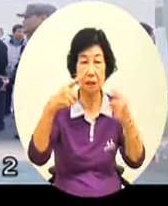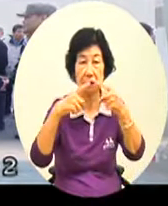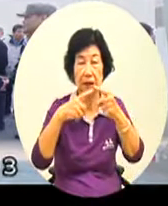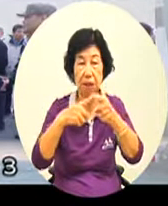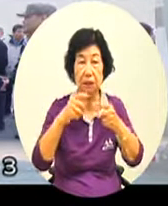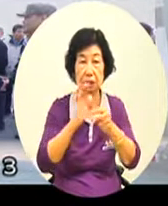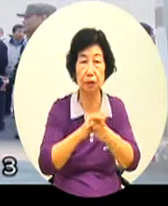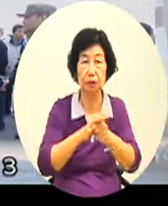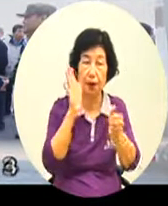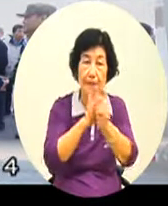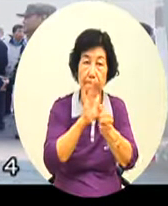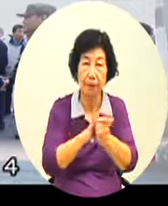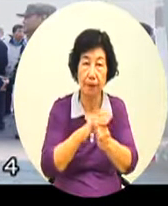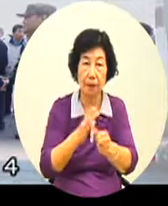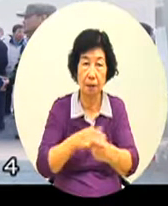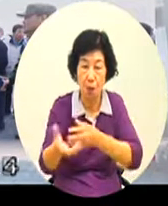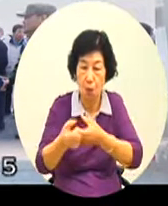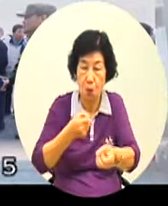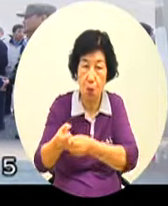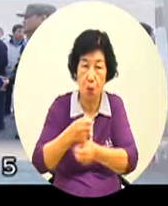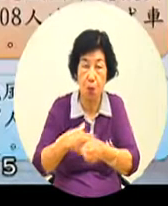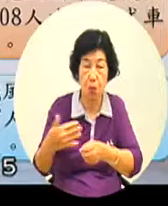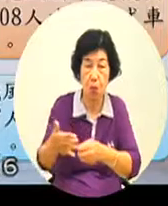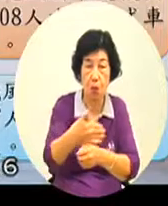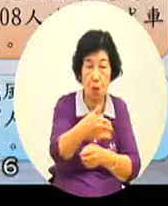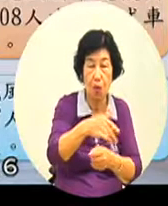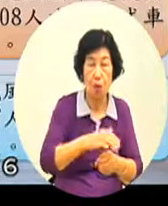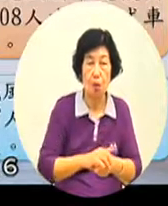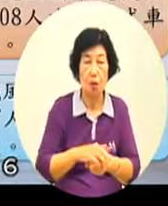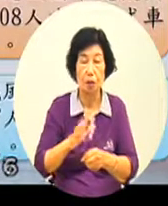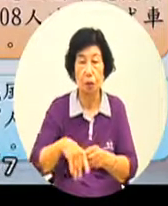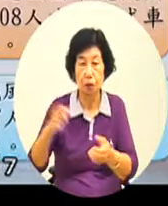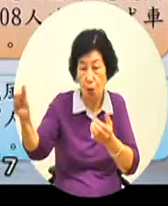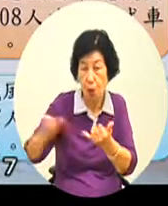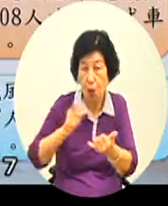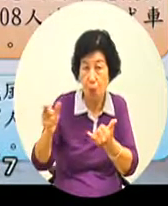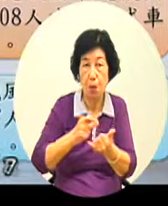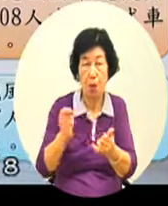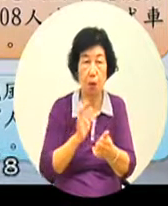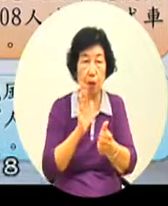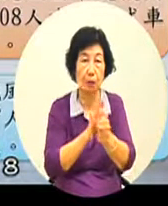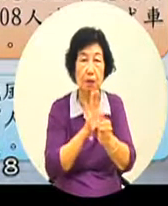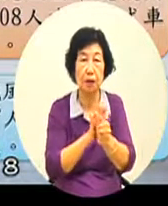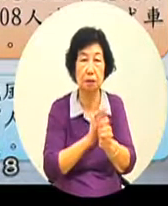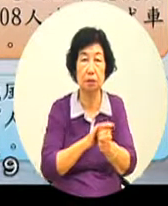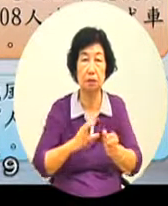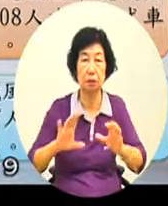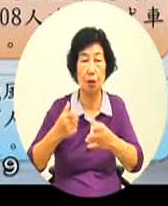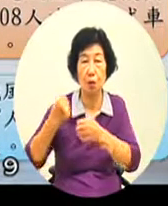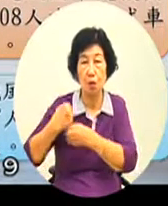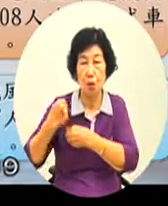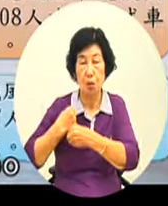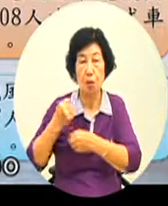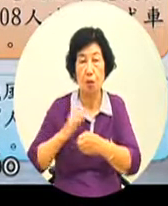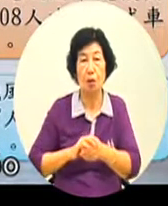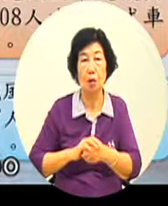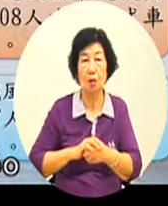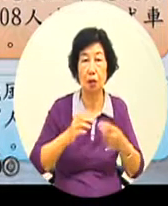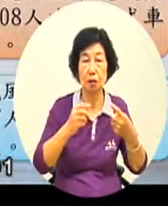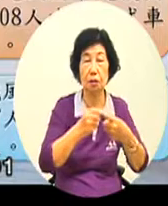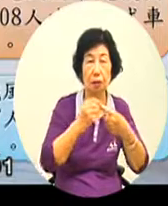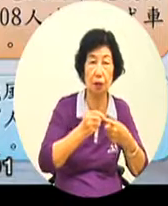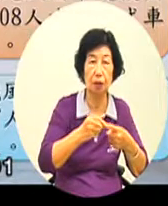作。台风期间协调国军救灾，以尼伯特、莫